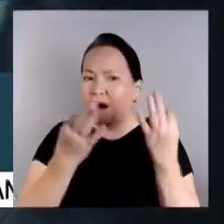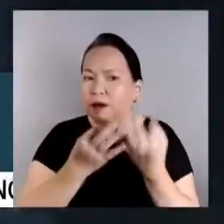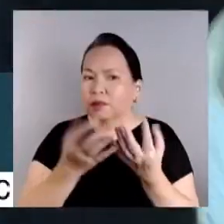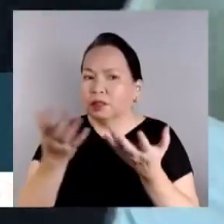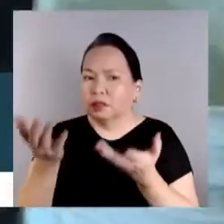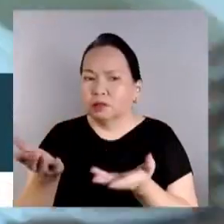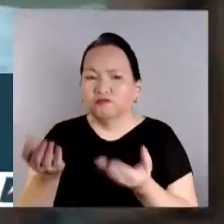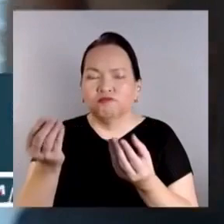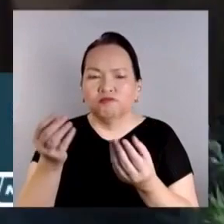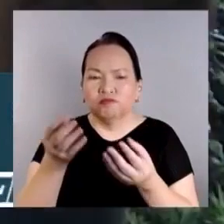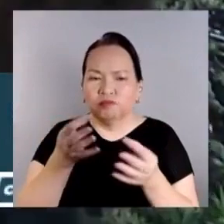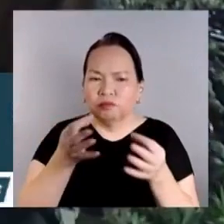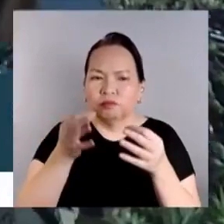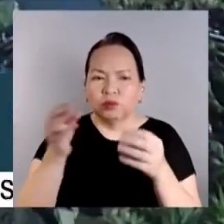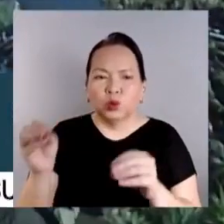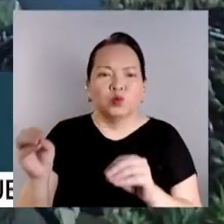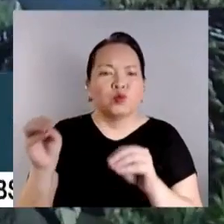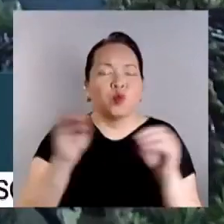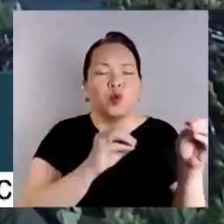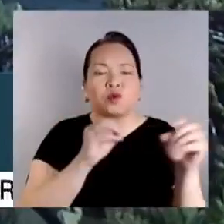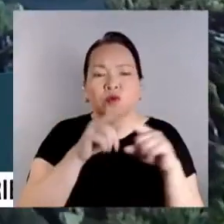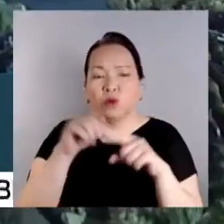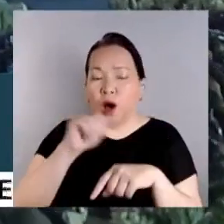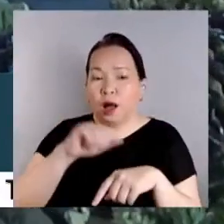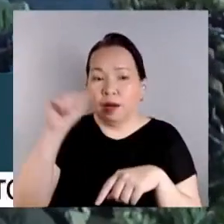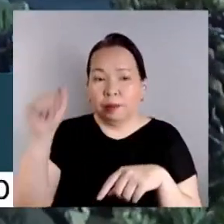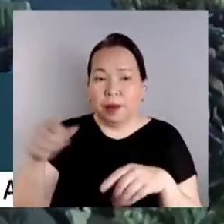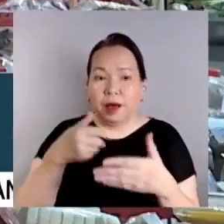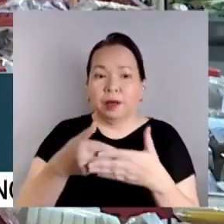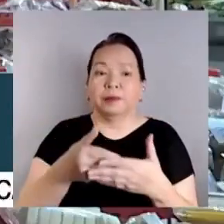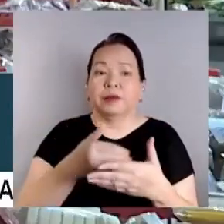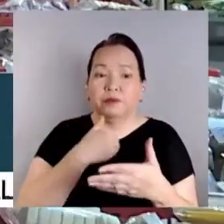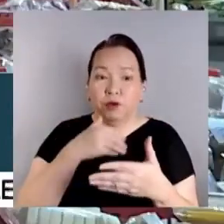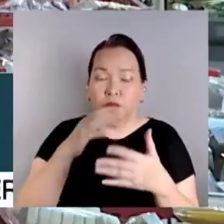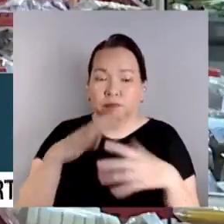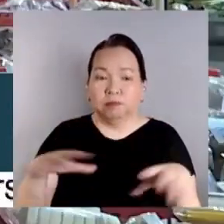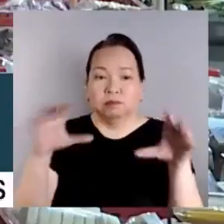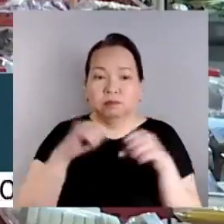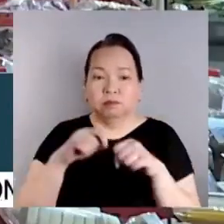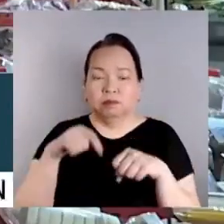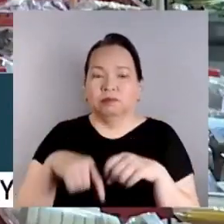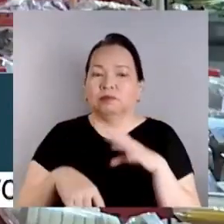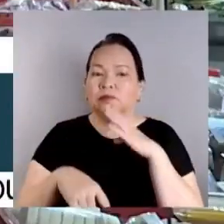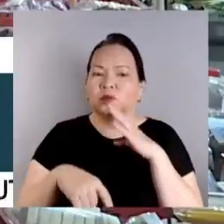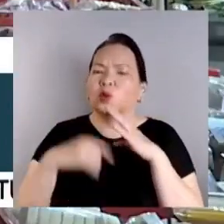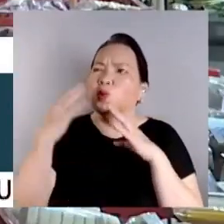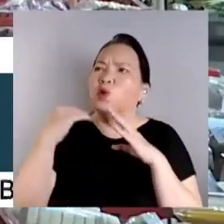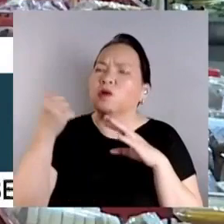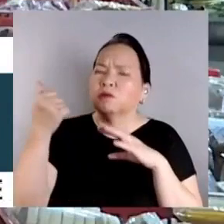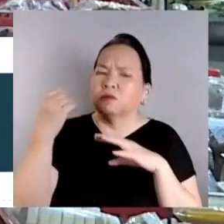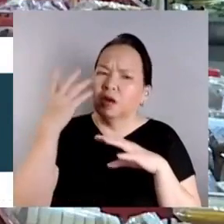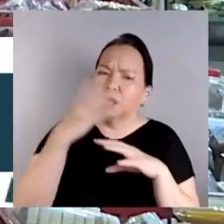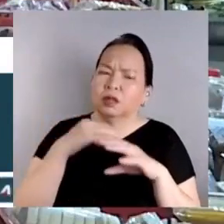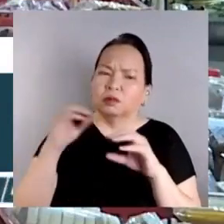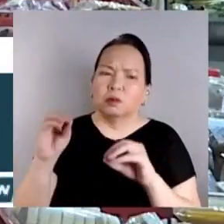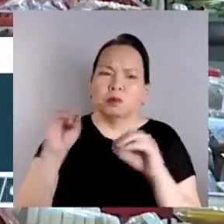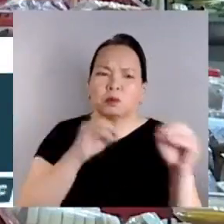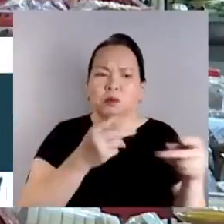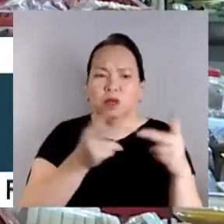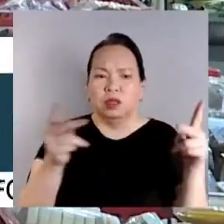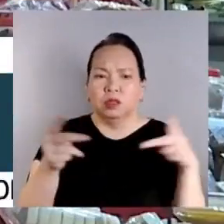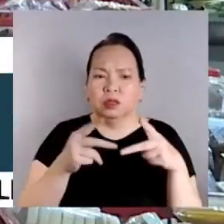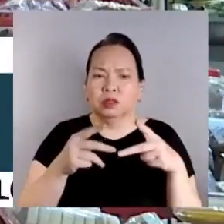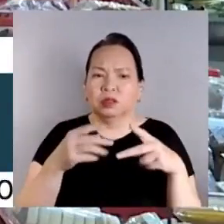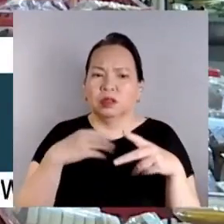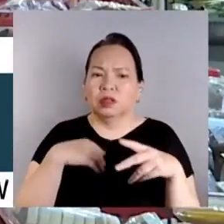from Calamba to Alabang before the year ends. Sana maganda yung lilipatan. Kasi ang pera